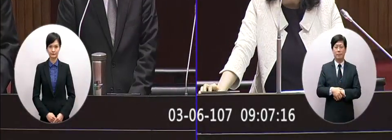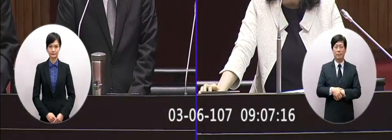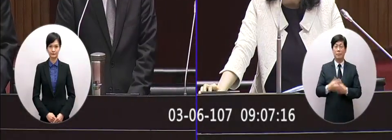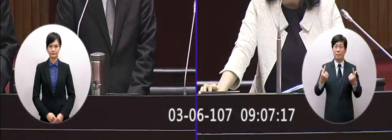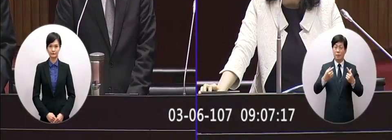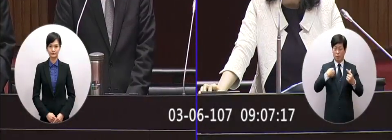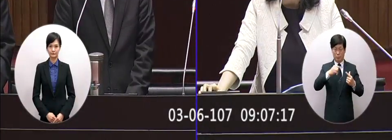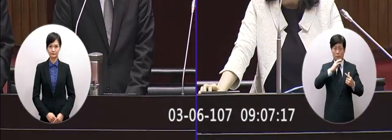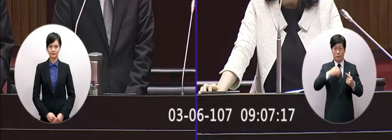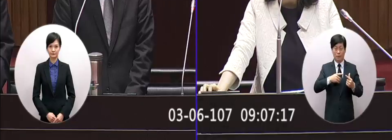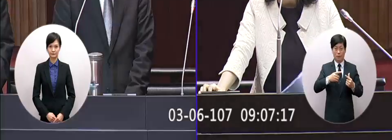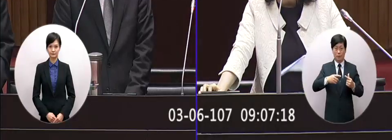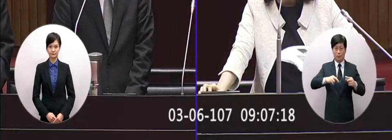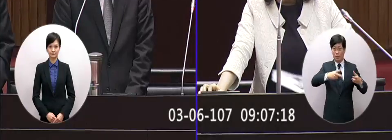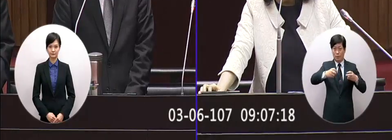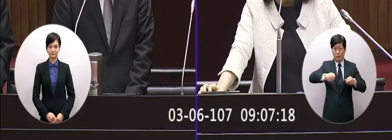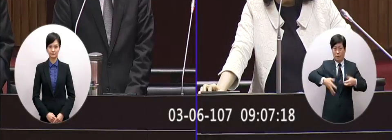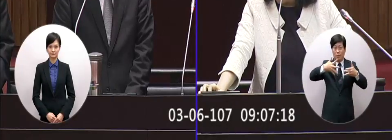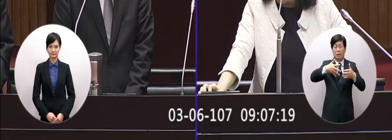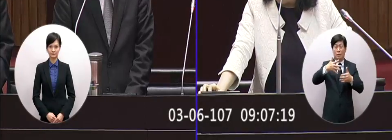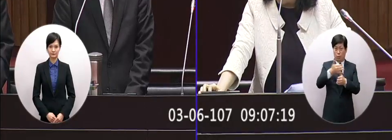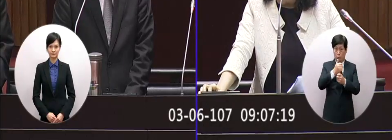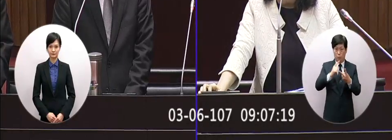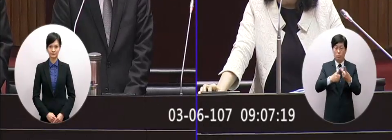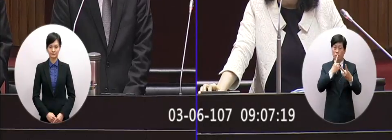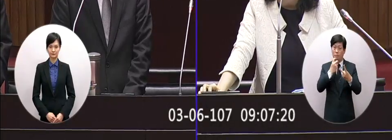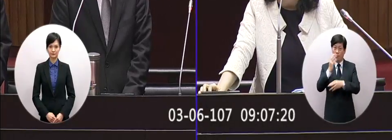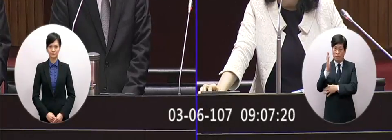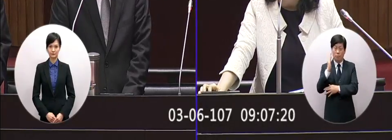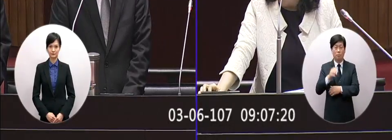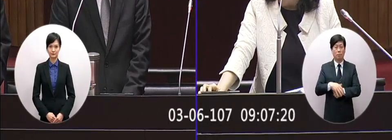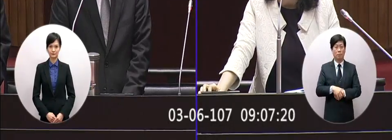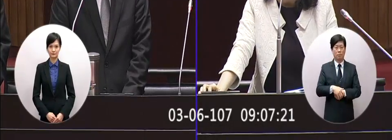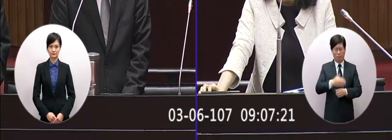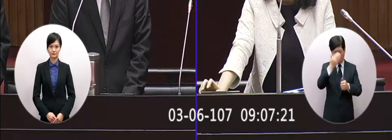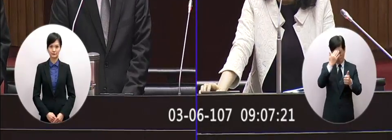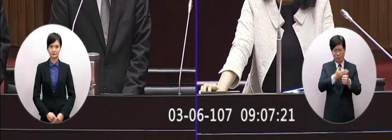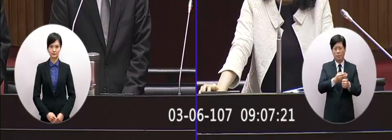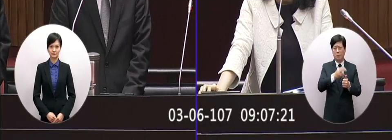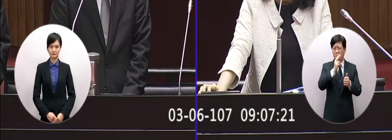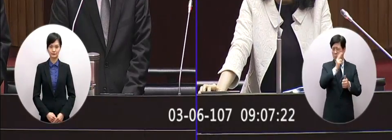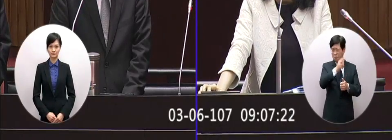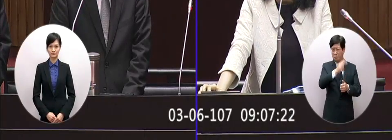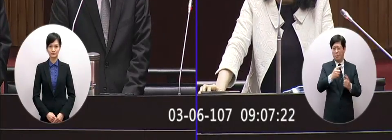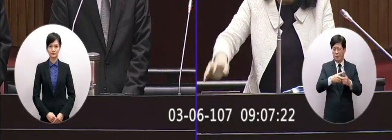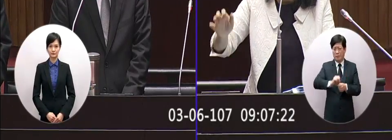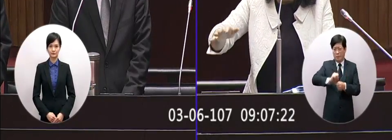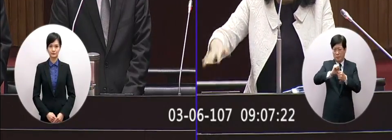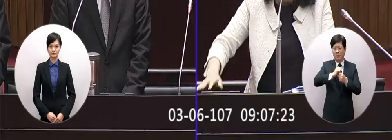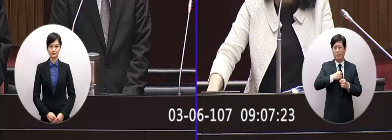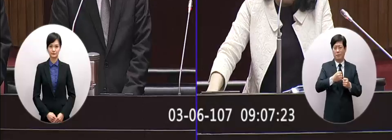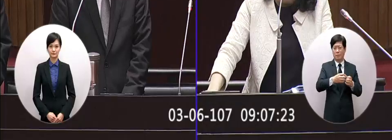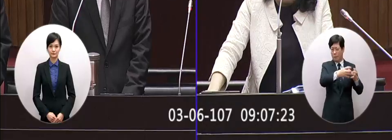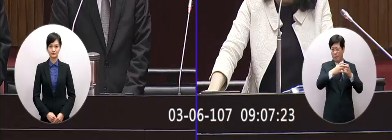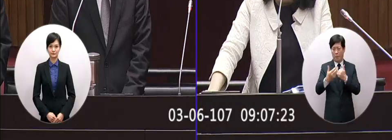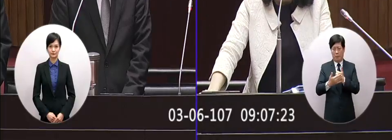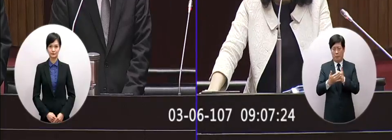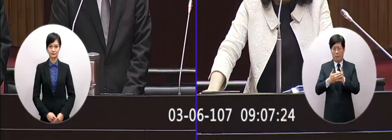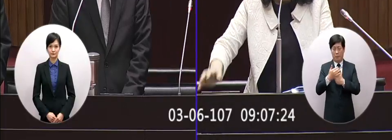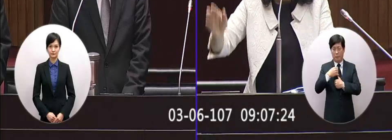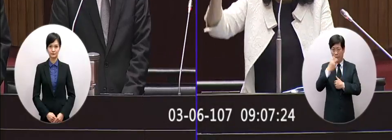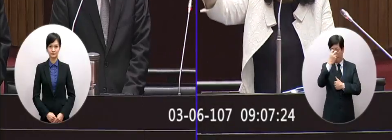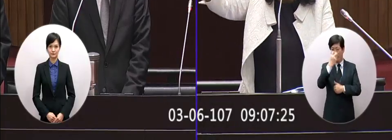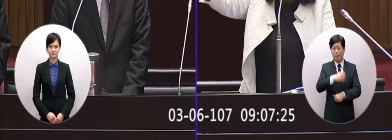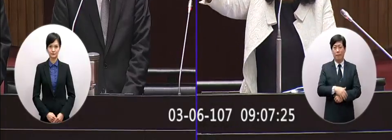我们营建署或者是这个中央哈，请派这个多一点人力来做一些探测好